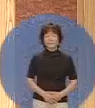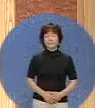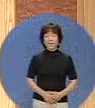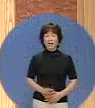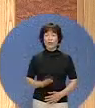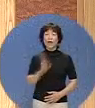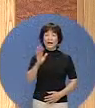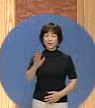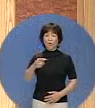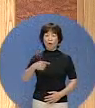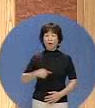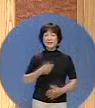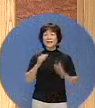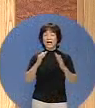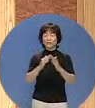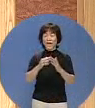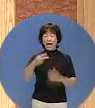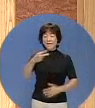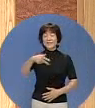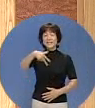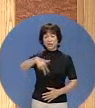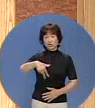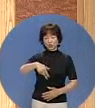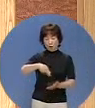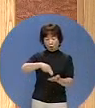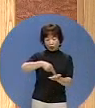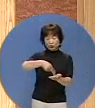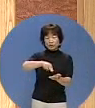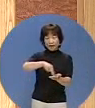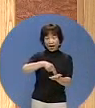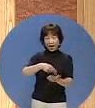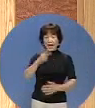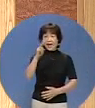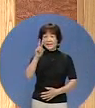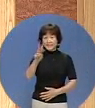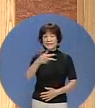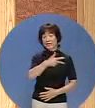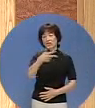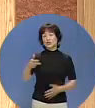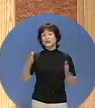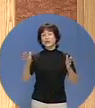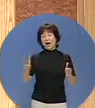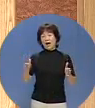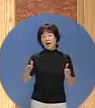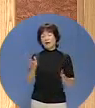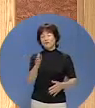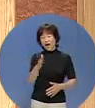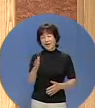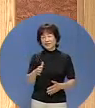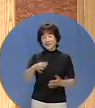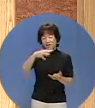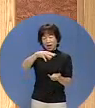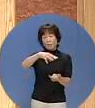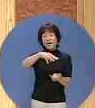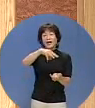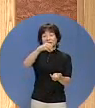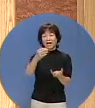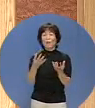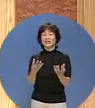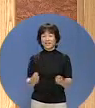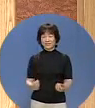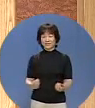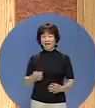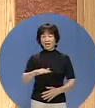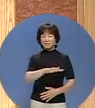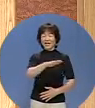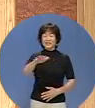この後、自宅でニスを塗る作業を行い、2週間ほど乾燥させると完成だそうで、受講された皆さ